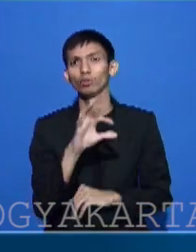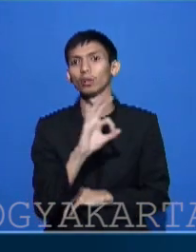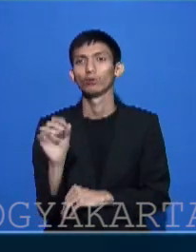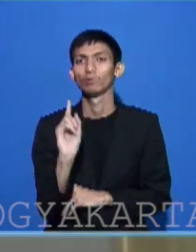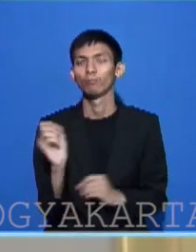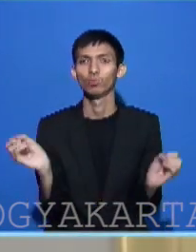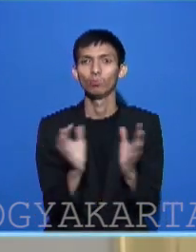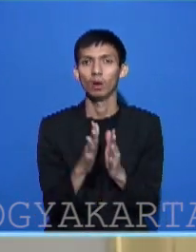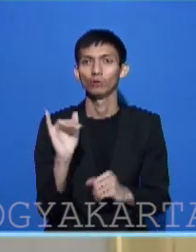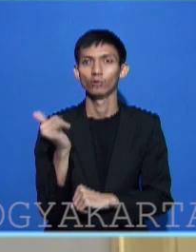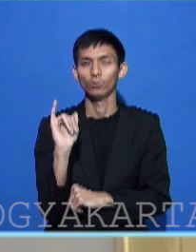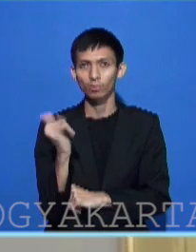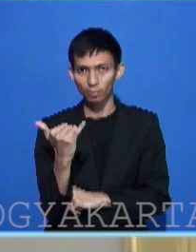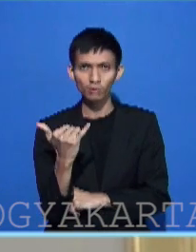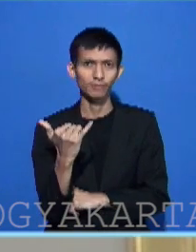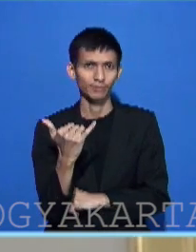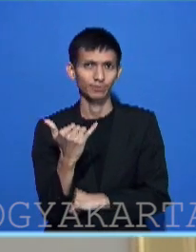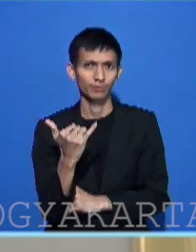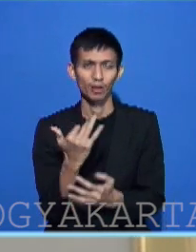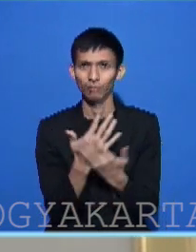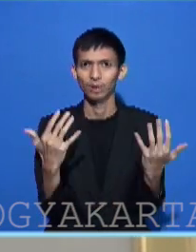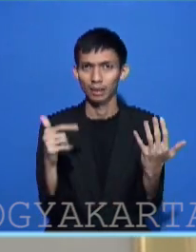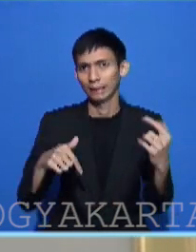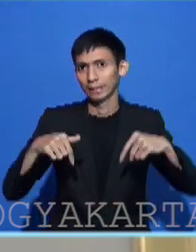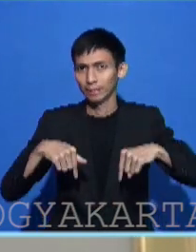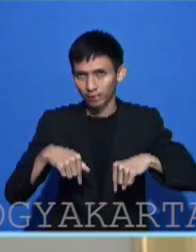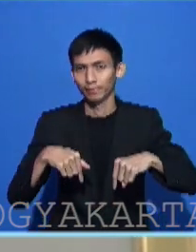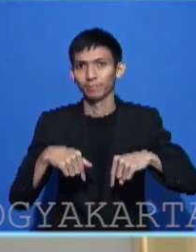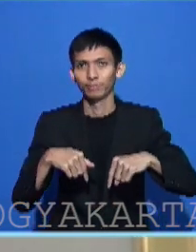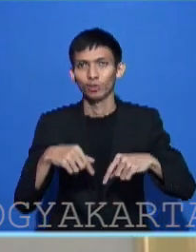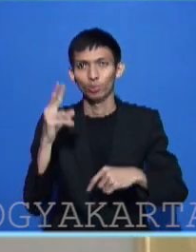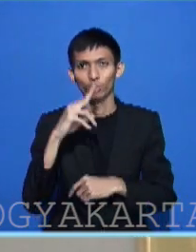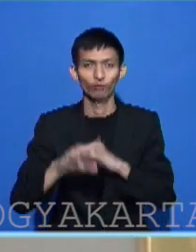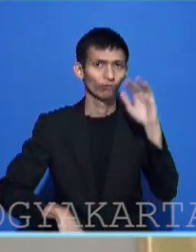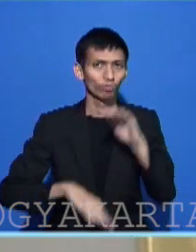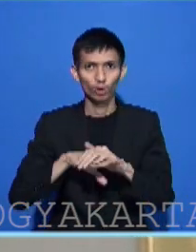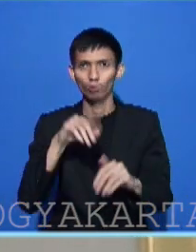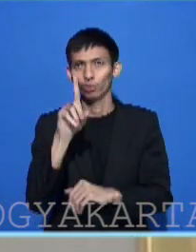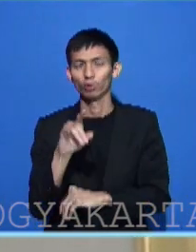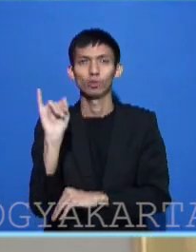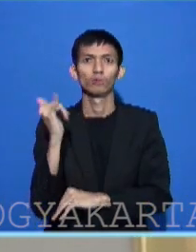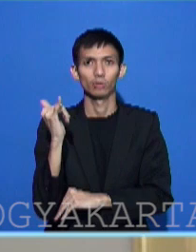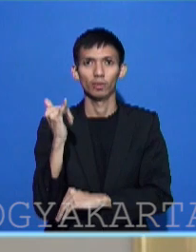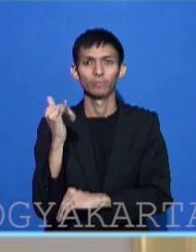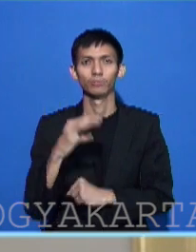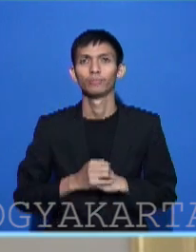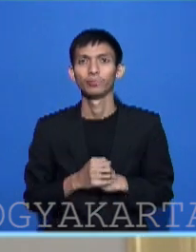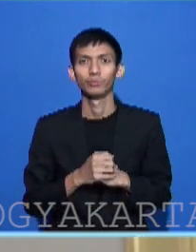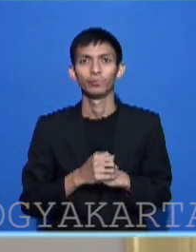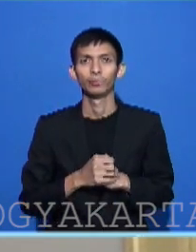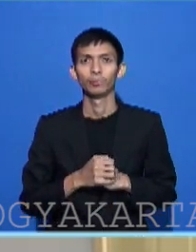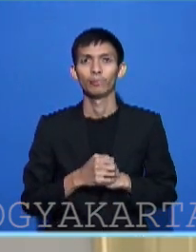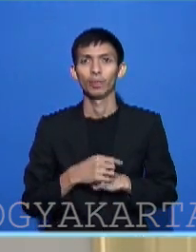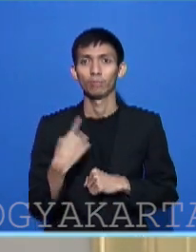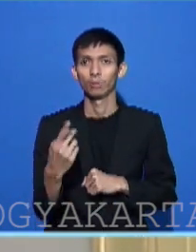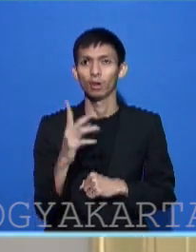di DIY kan, kita ini sebenarnya kan untuk pemenuhan kebutuhan DIY sendiri harian ya. Kita belum lebih